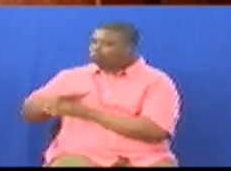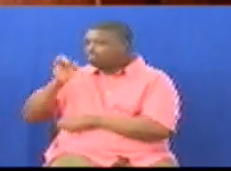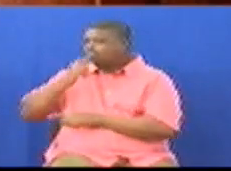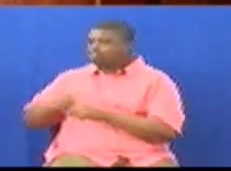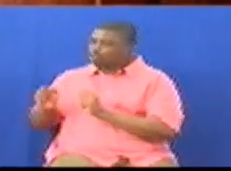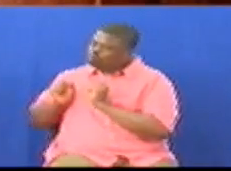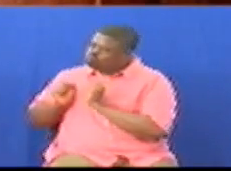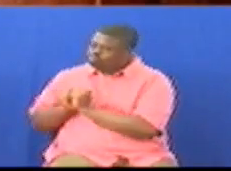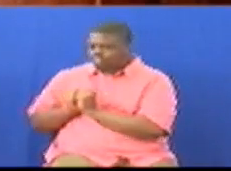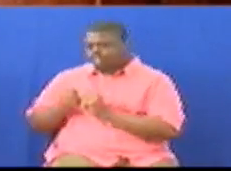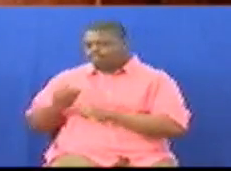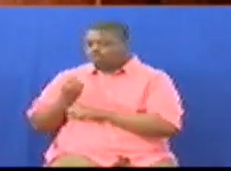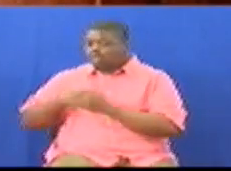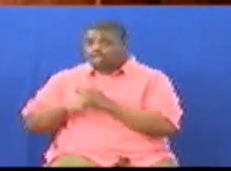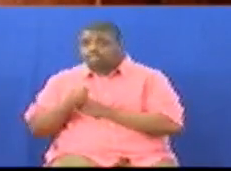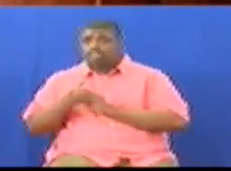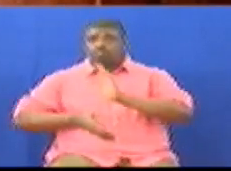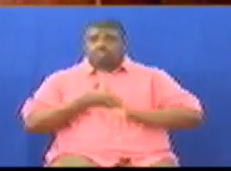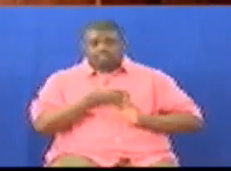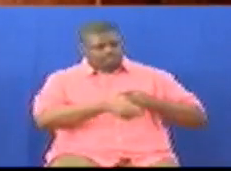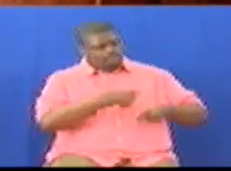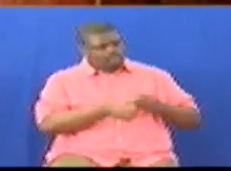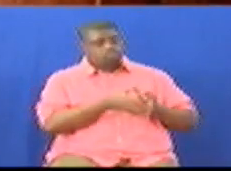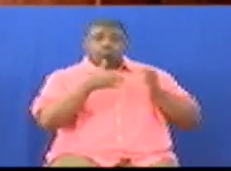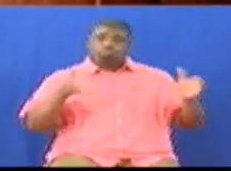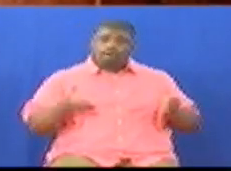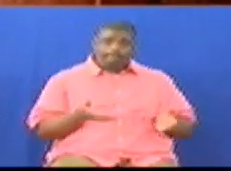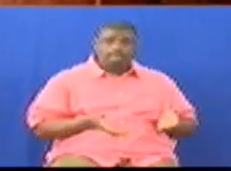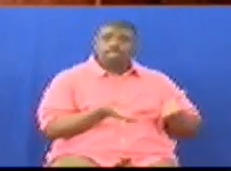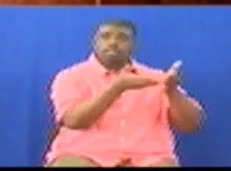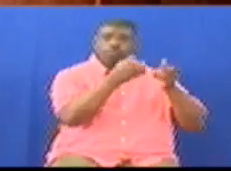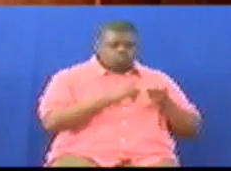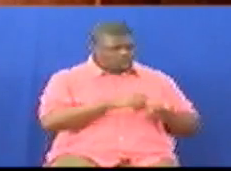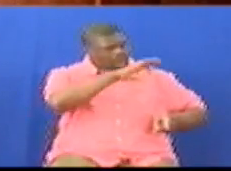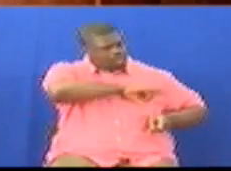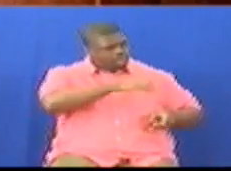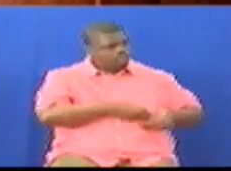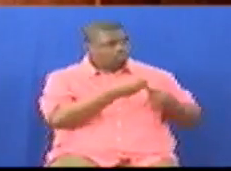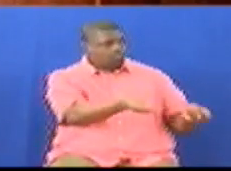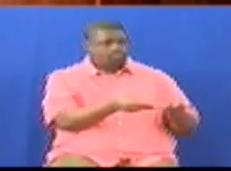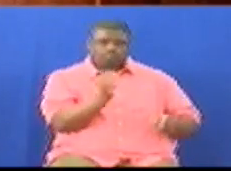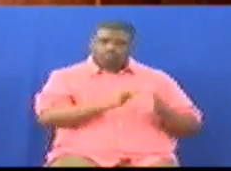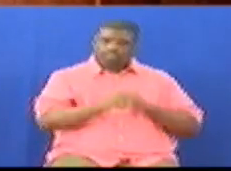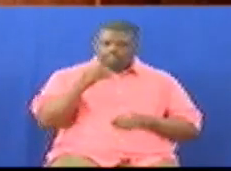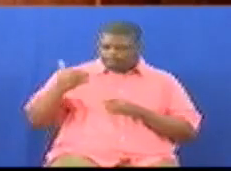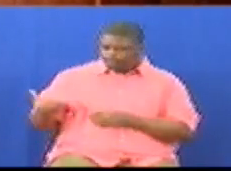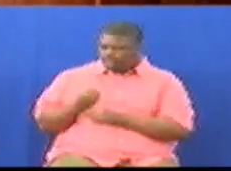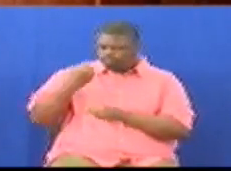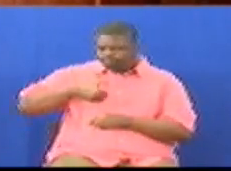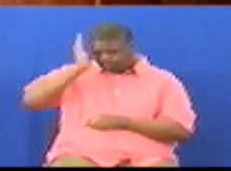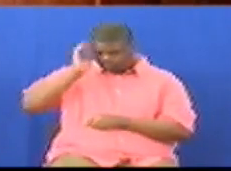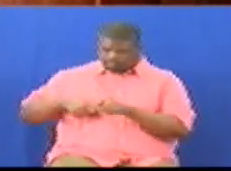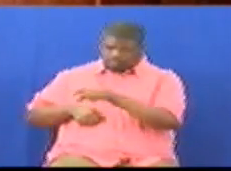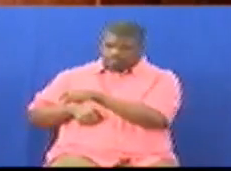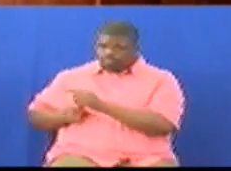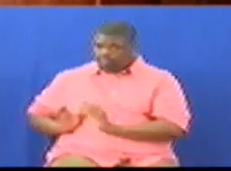ndani kuanzisha miradi mikubwa ya maendeleo na hivyo kutoa ajira na kuchangia mapato ya serikali badala ya wanachama wa vikundi